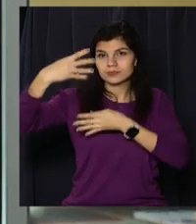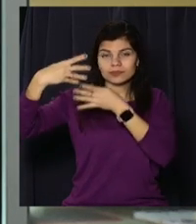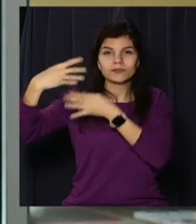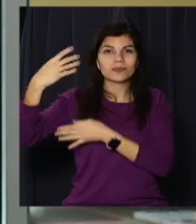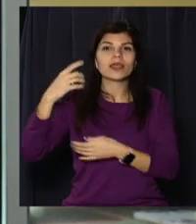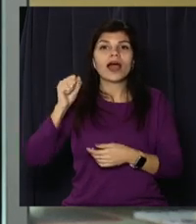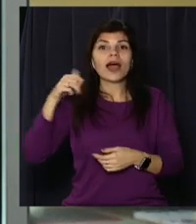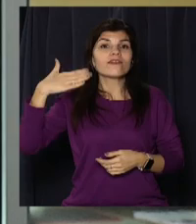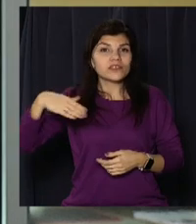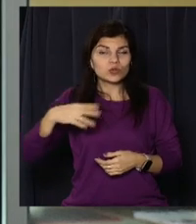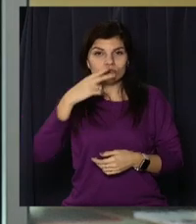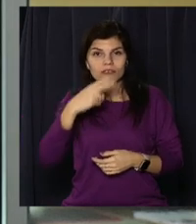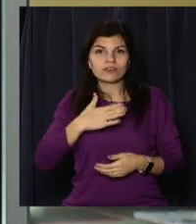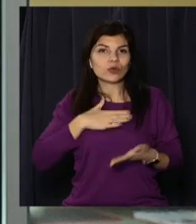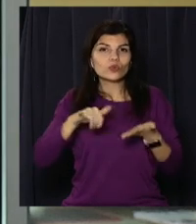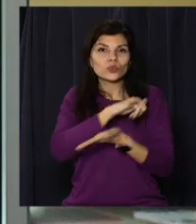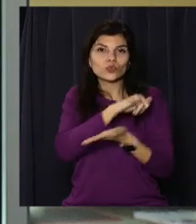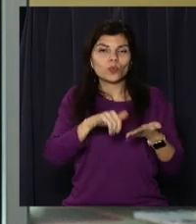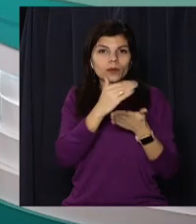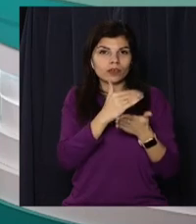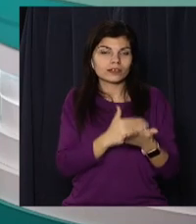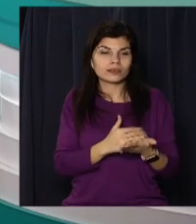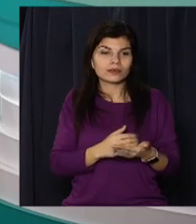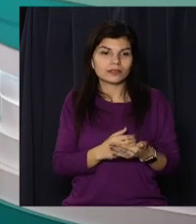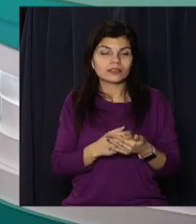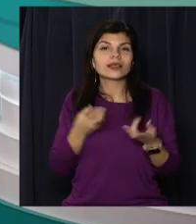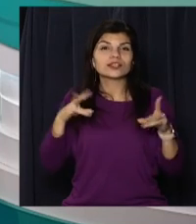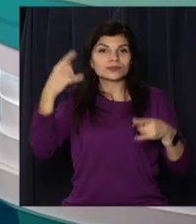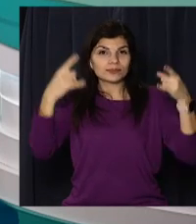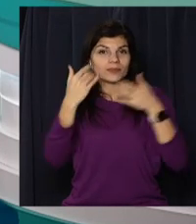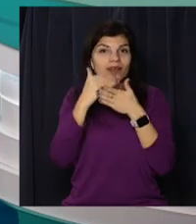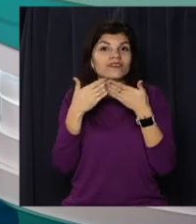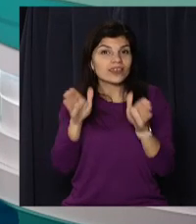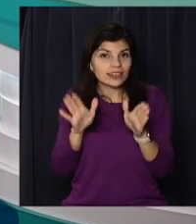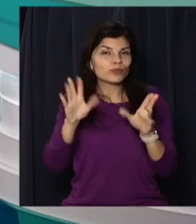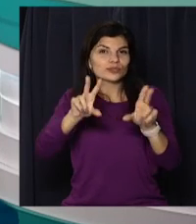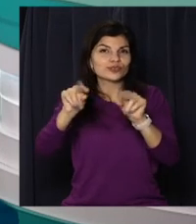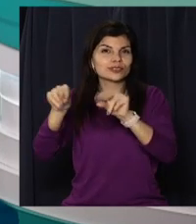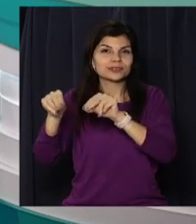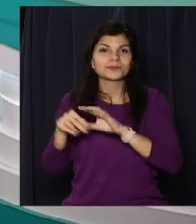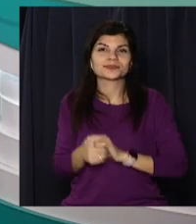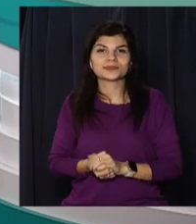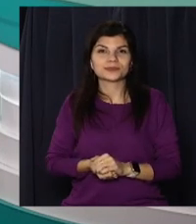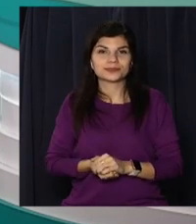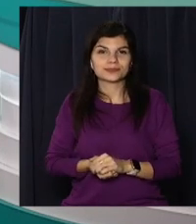opentv.media, а сюжети переглядайте на нашому YouTube. Залишайтесь відкритим і хай щастить!